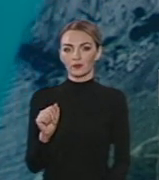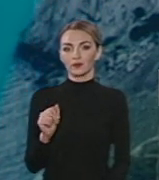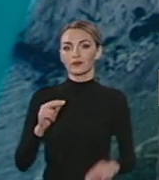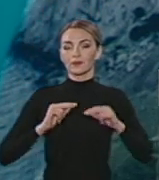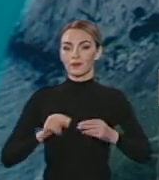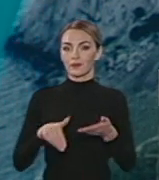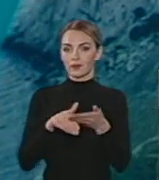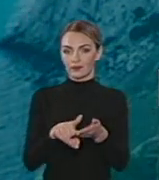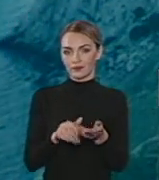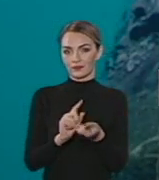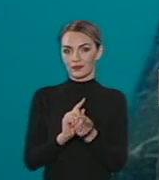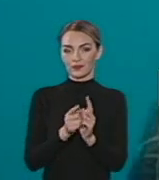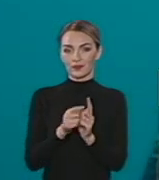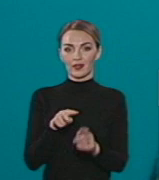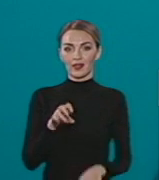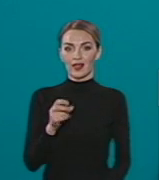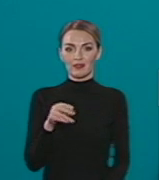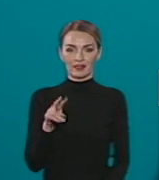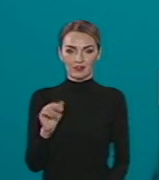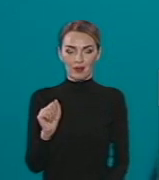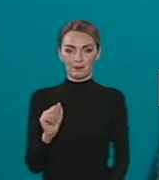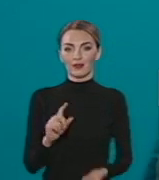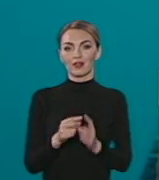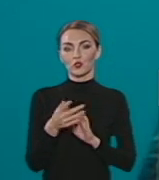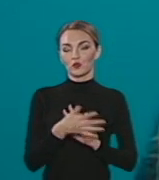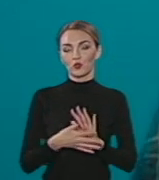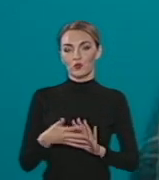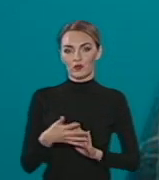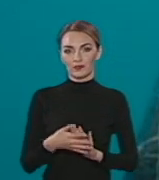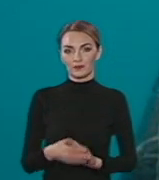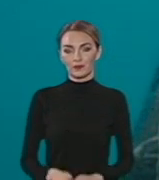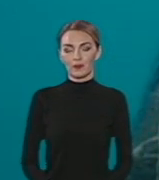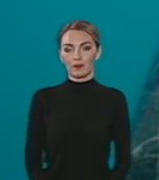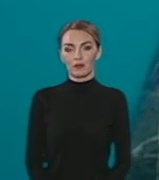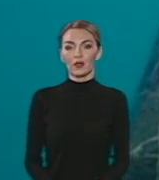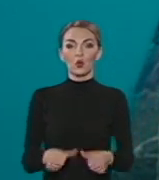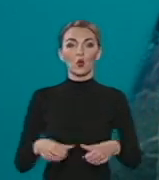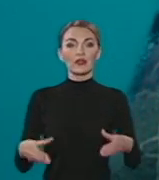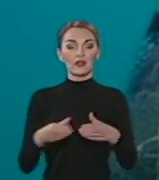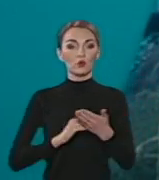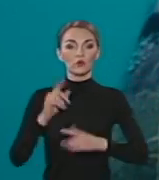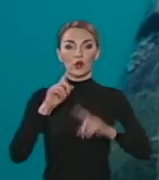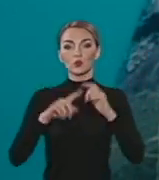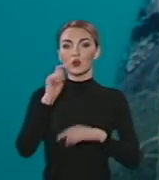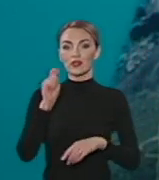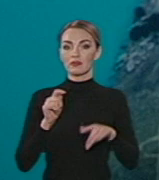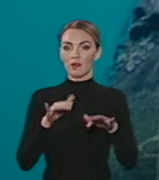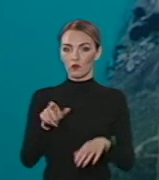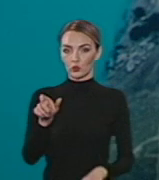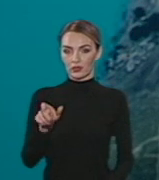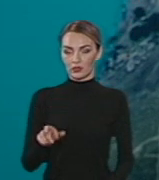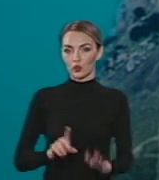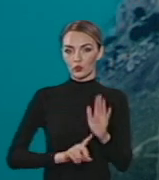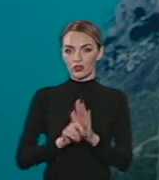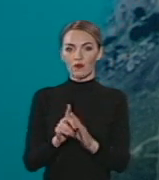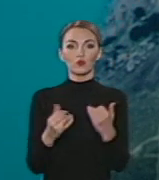студії допомагати мені буде Леся Петрівська, перекладач жестової мови. Комітет Верховної Ради України з прав людини